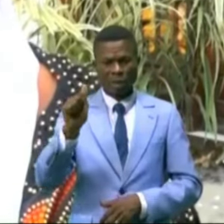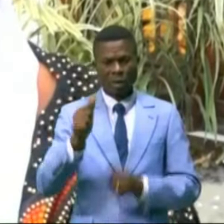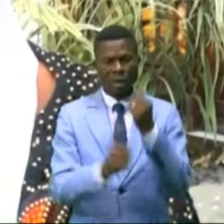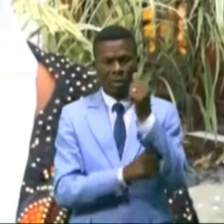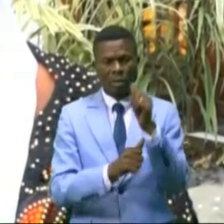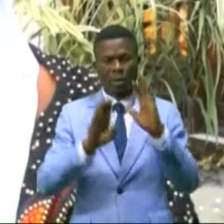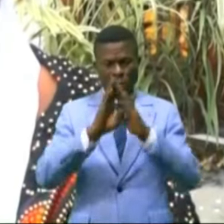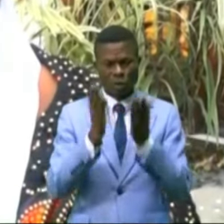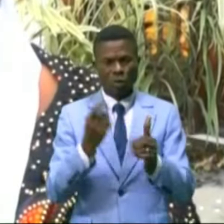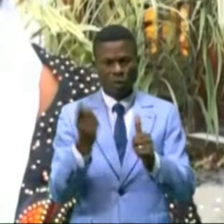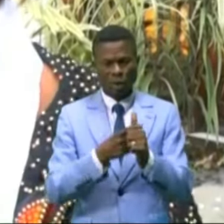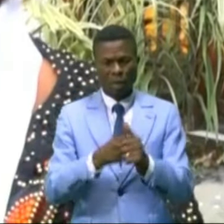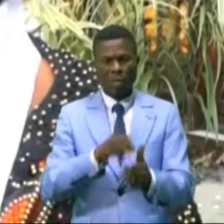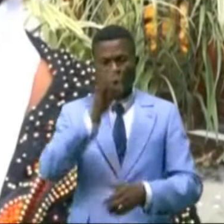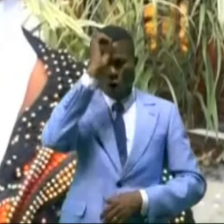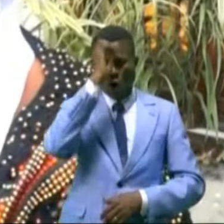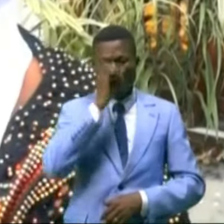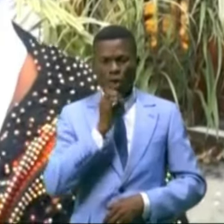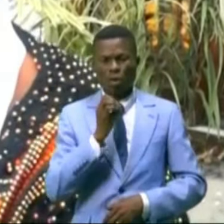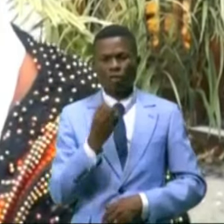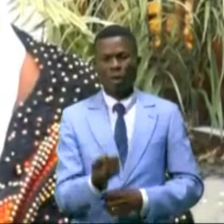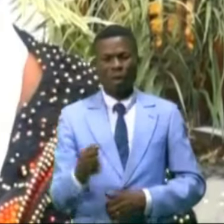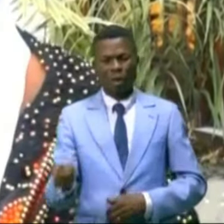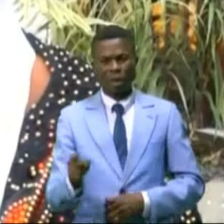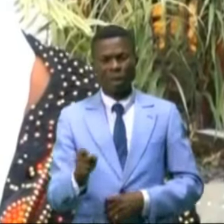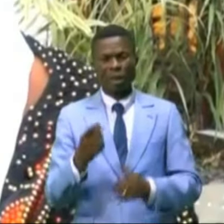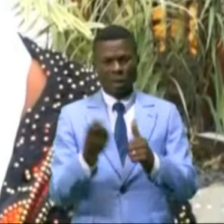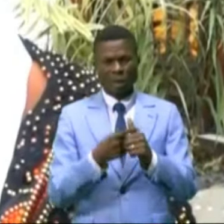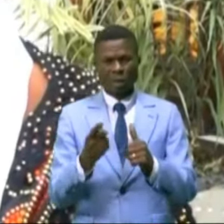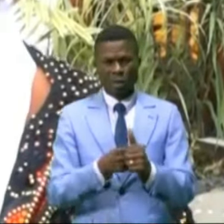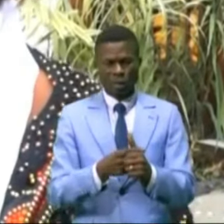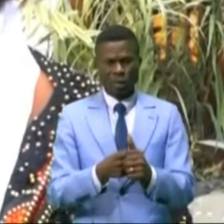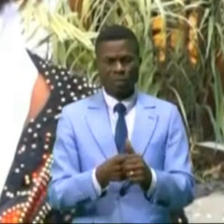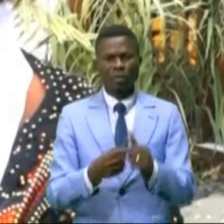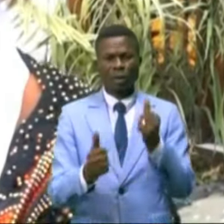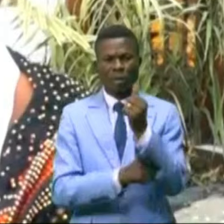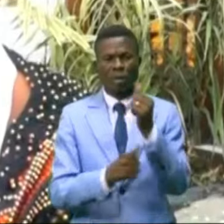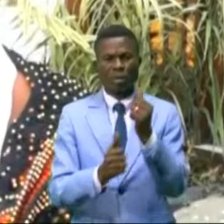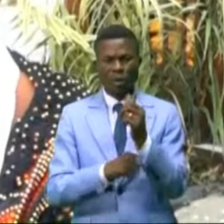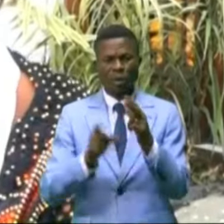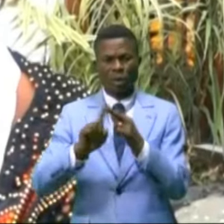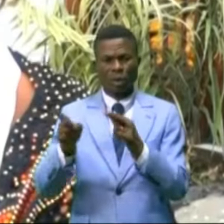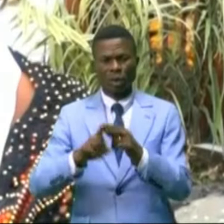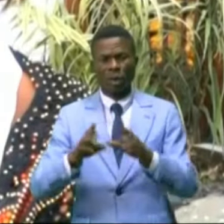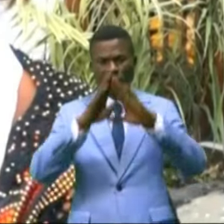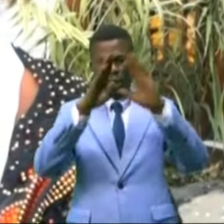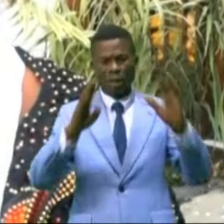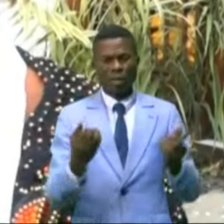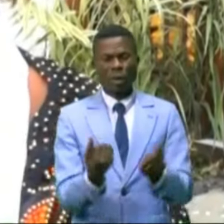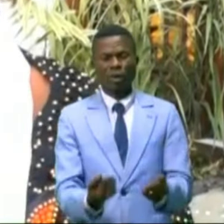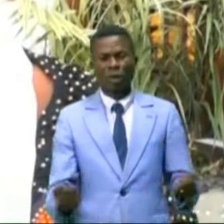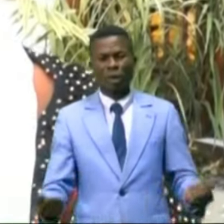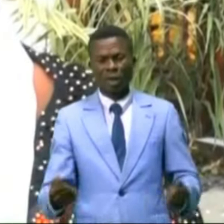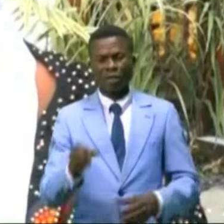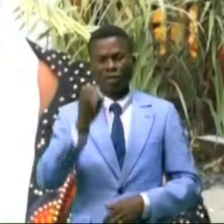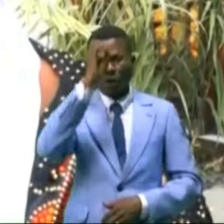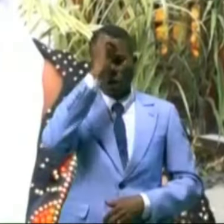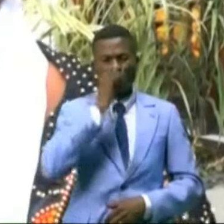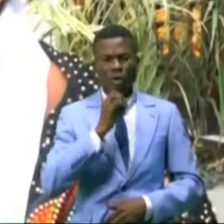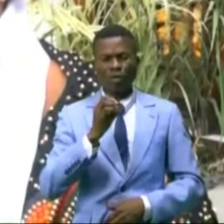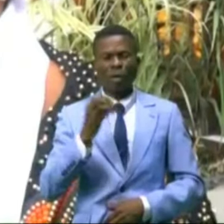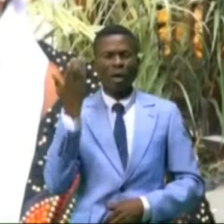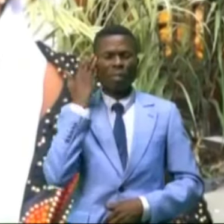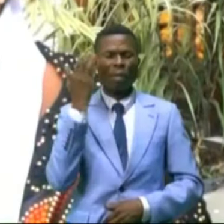les orfelin de militaire nos bénéficiaires ce sont le dépendants des orfelin de militairees entre autres leurs